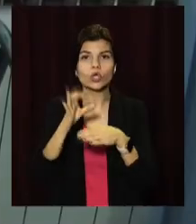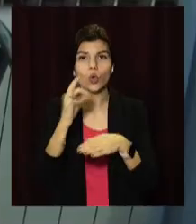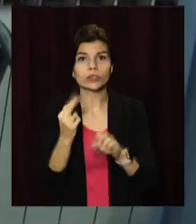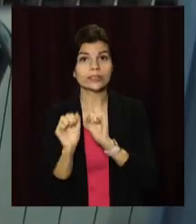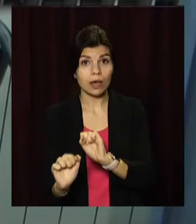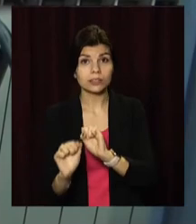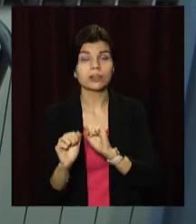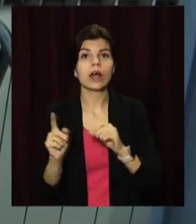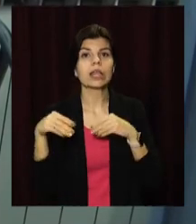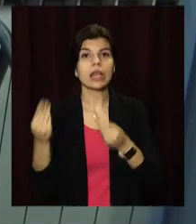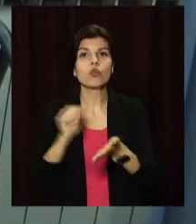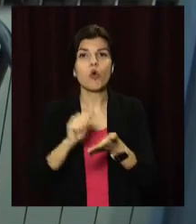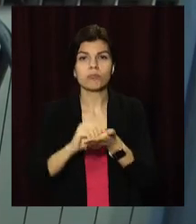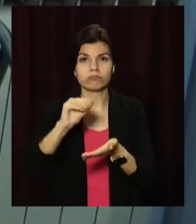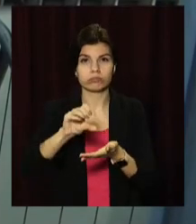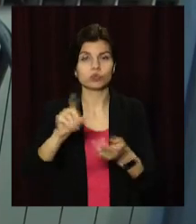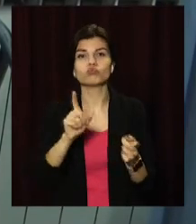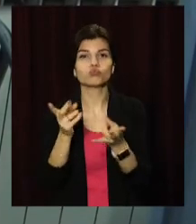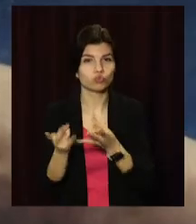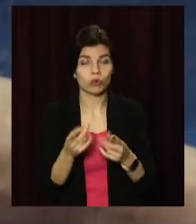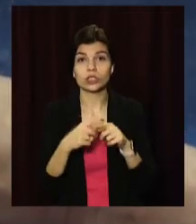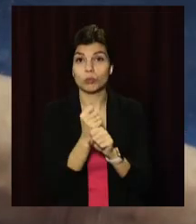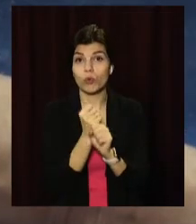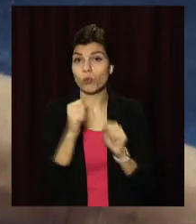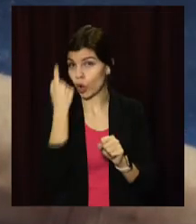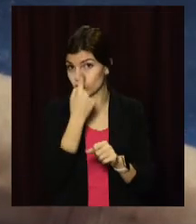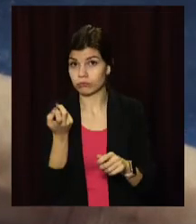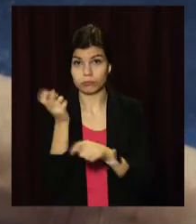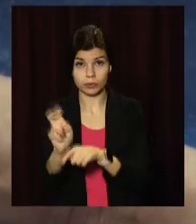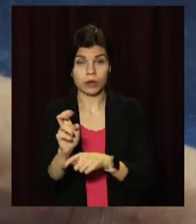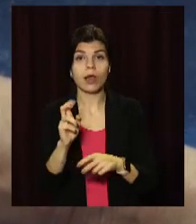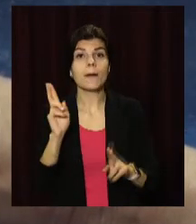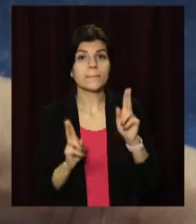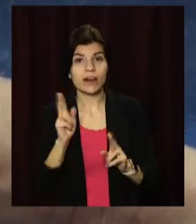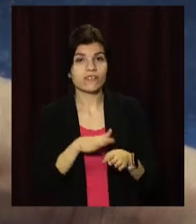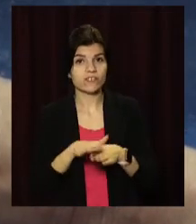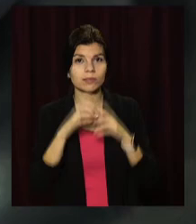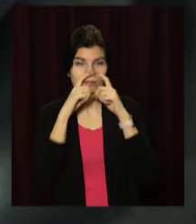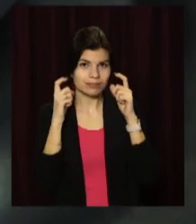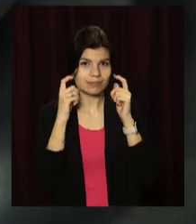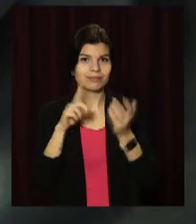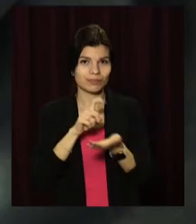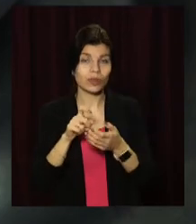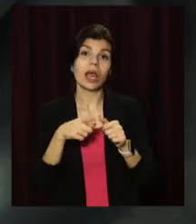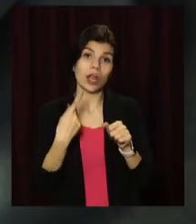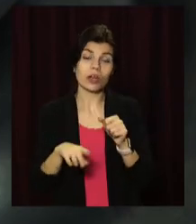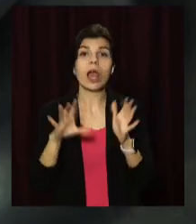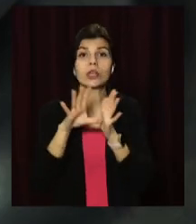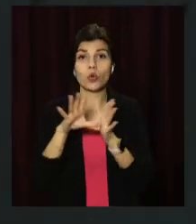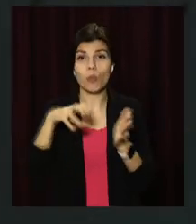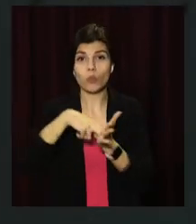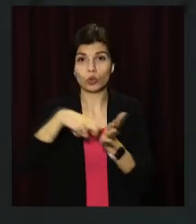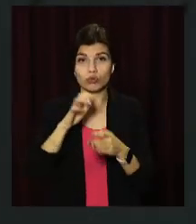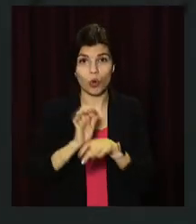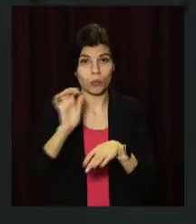документів. Зробити це можна особисто, дотримуючись правил карантину, або ж переслати звичайною чи електронною поштою. Загалом у